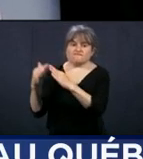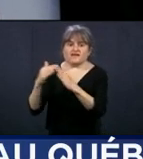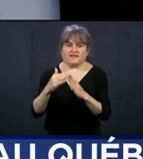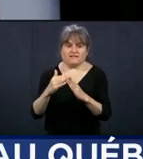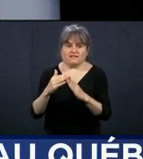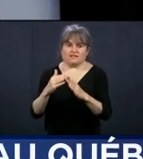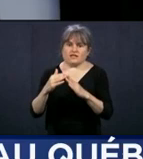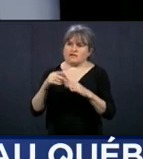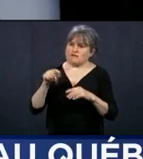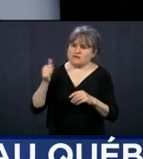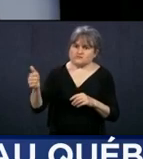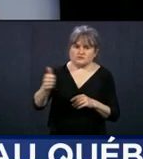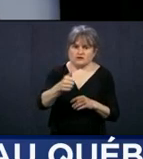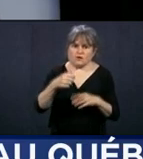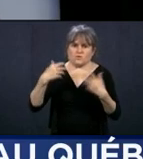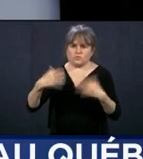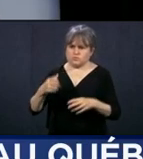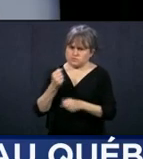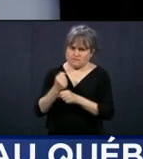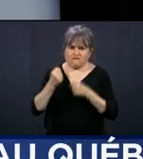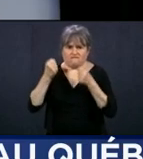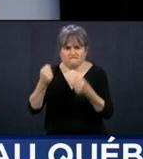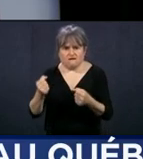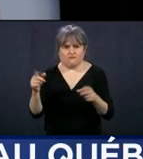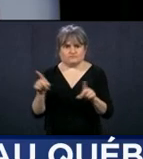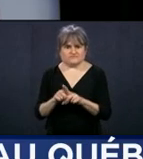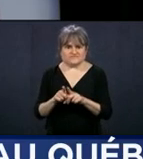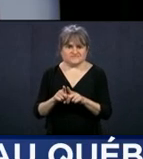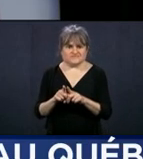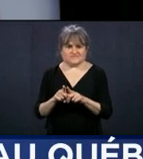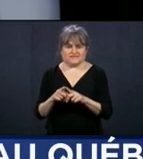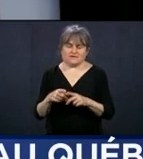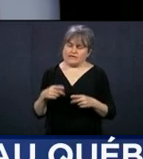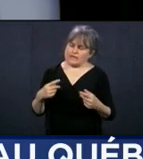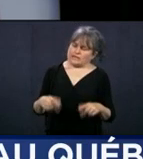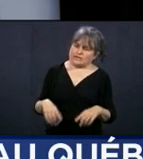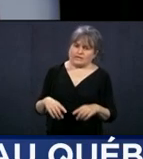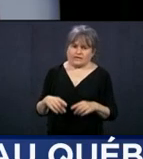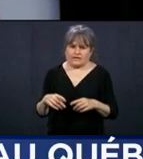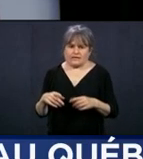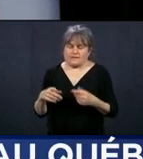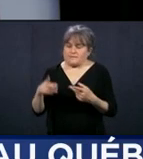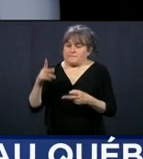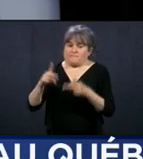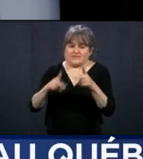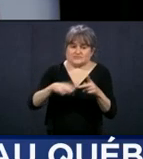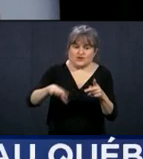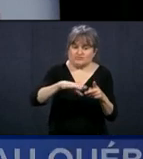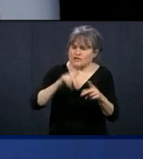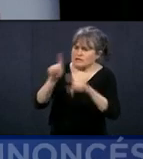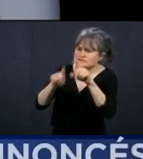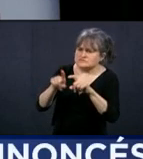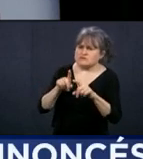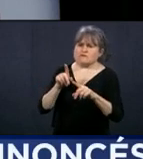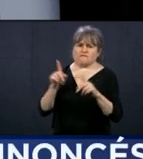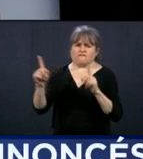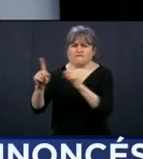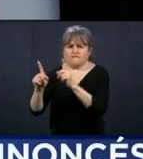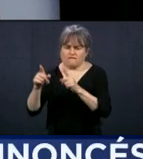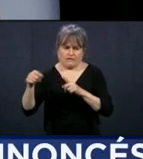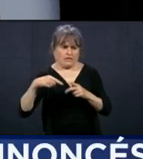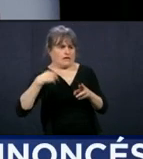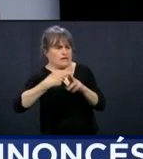eux aussi des travailleurs de première ligne, mais d'une autre façon. Donc, les élus de proximité qui sont très près des gens, qui sont des alliés